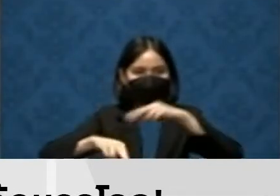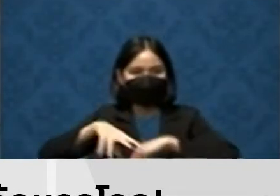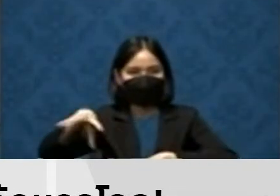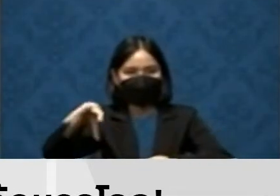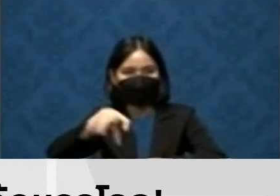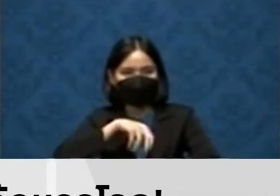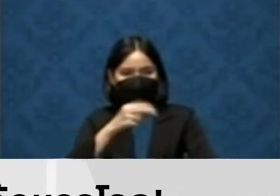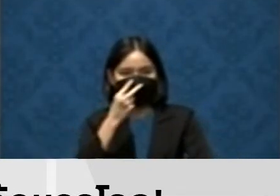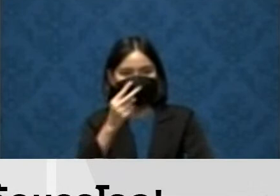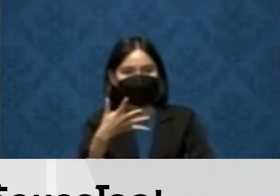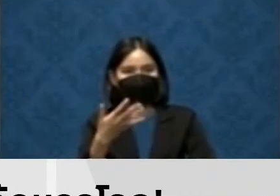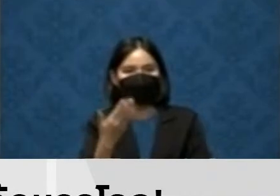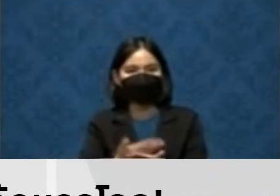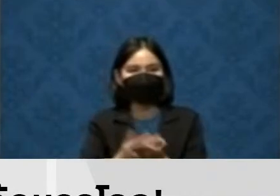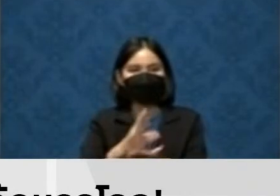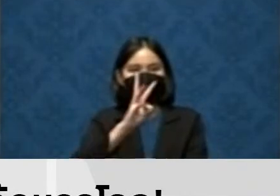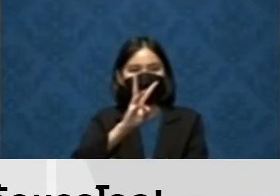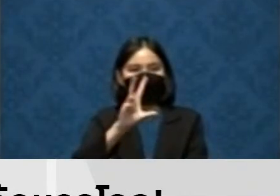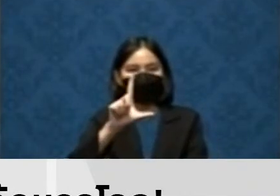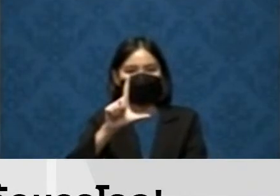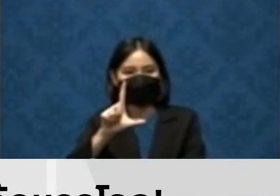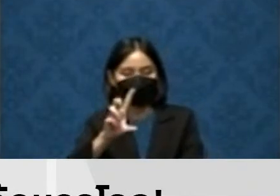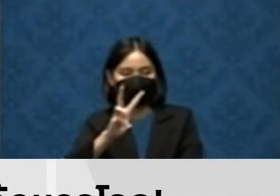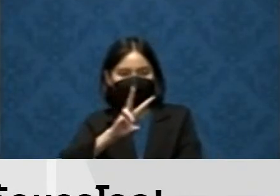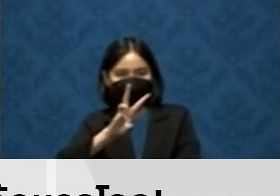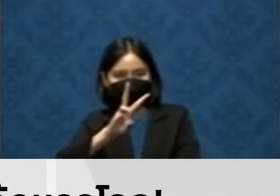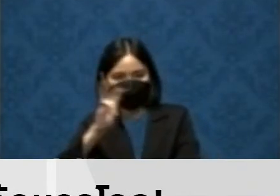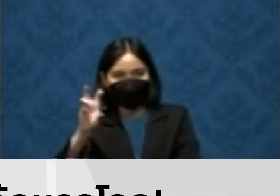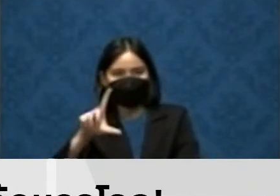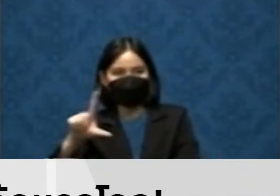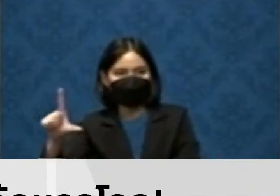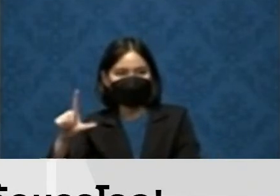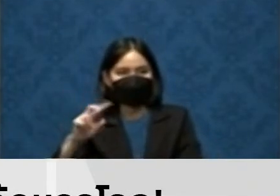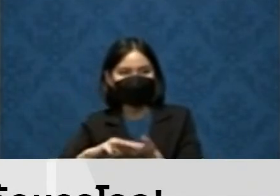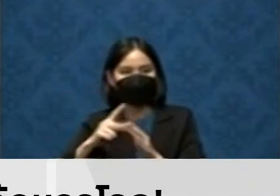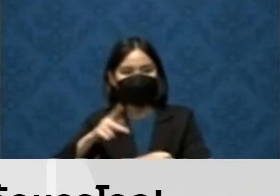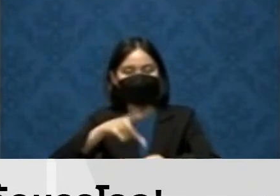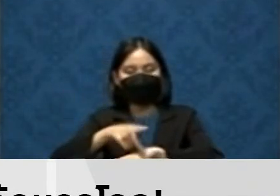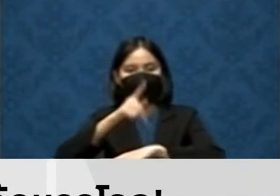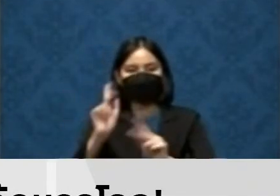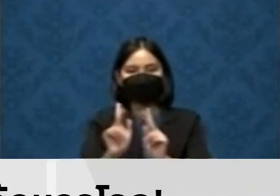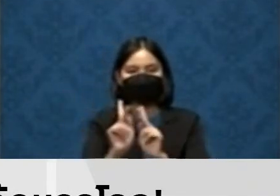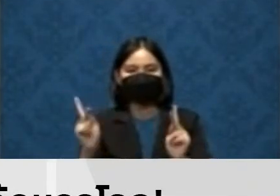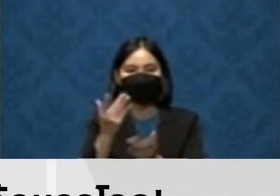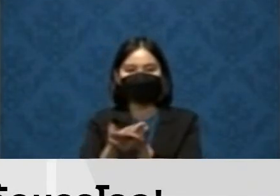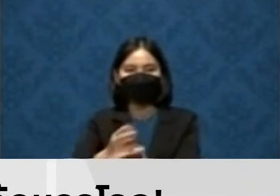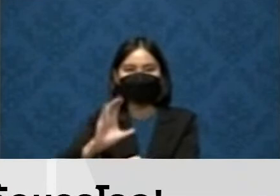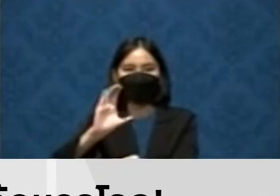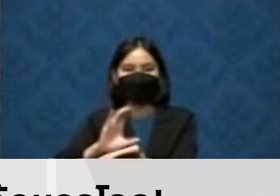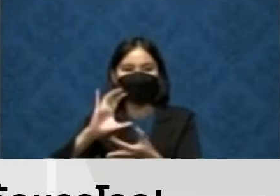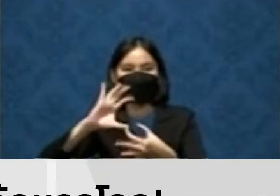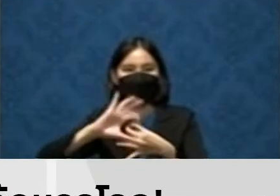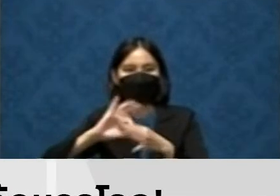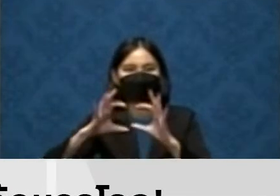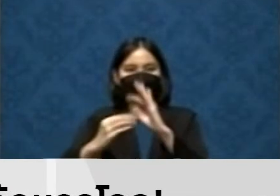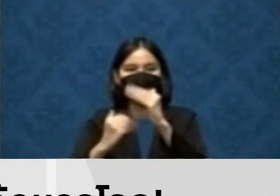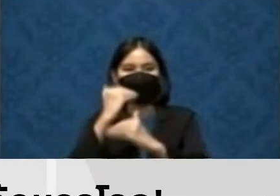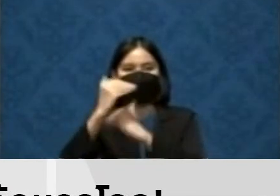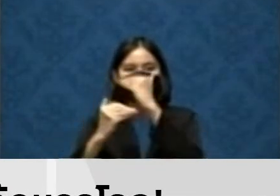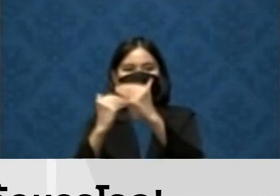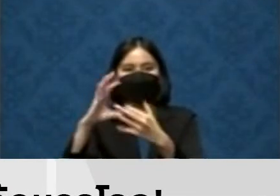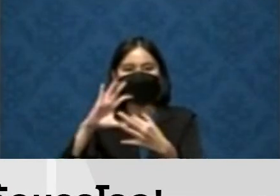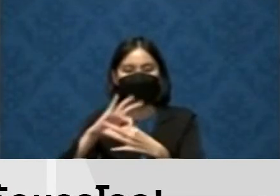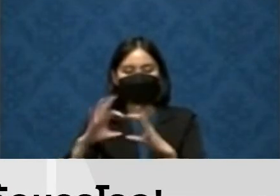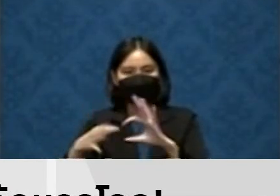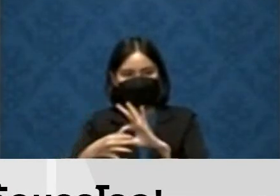านไปไต่ตามเสาไฟเกิดทัศนียภาพที่เลวร้ายใครผ่านไปผ่านมาก็งงว่าสายโทรคมนาคมนั้นกระจุกกันเป็นฝอยขัดหม้อนะฮะคิดบ้างไม่ใช่นั่งรับเงินเ